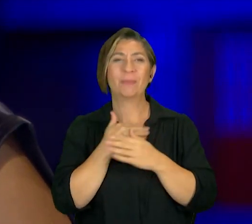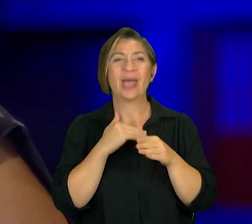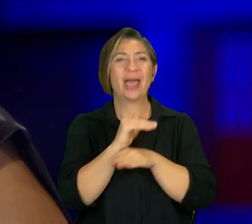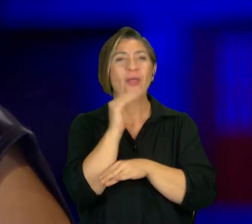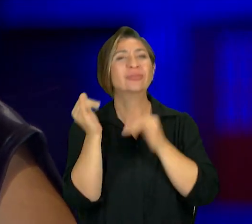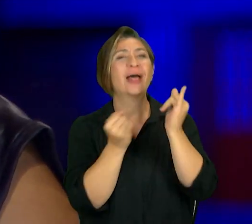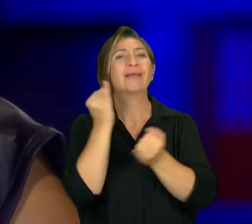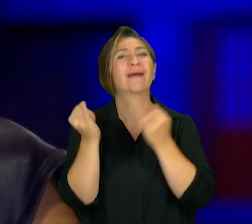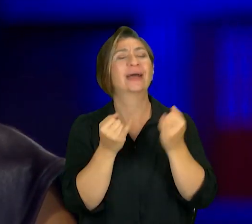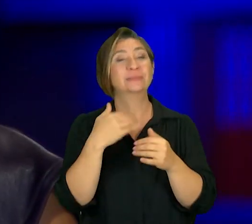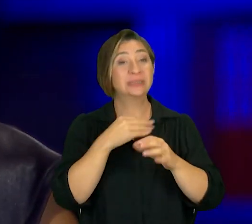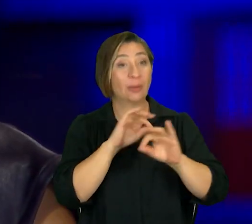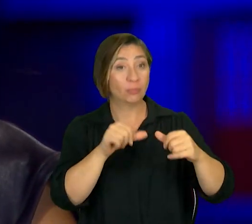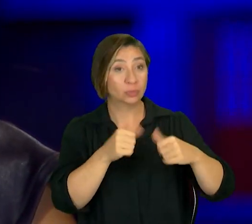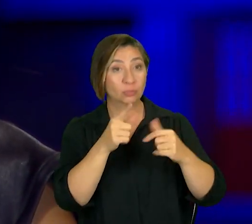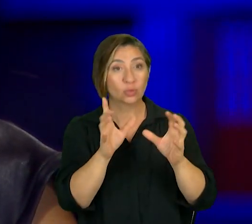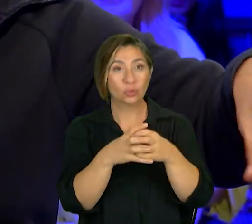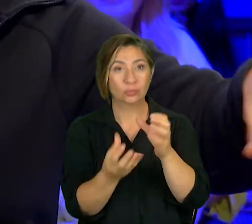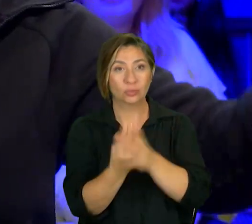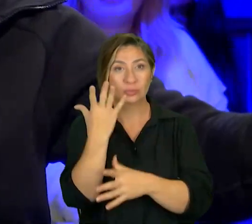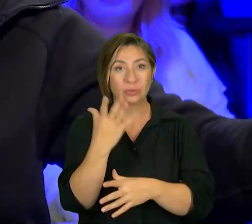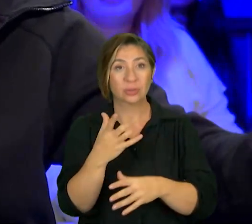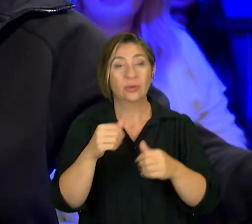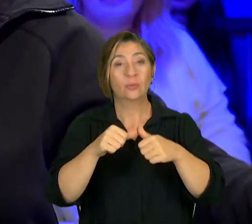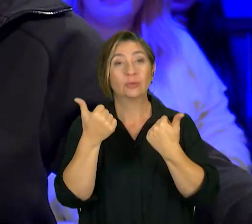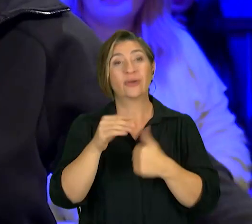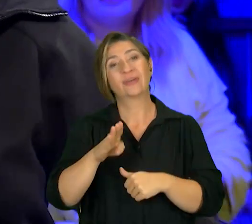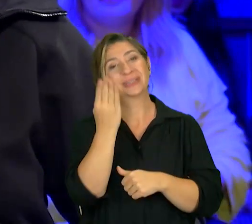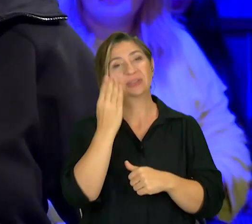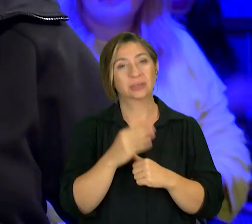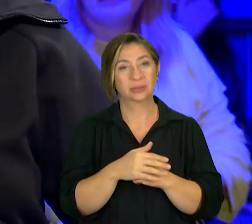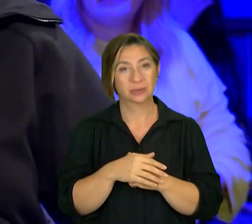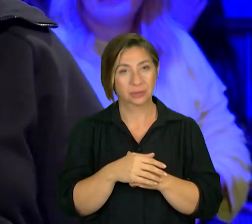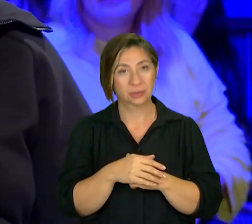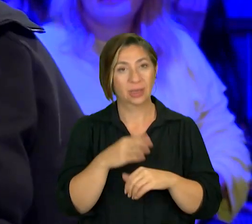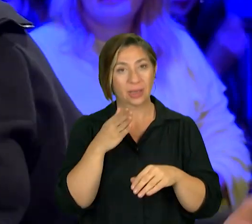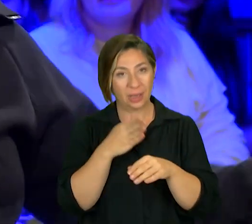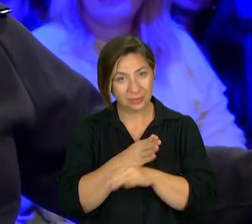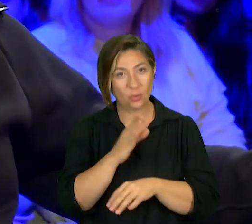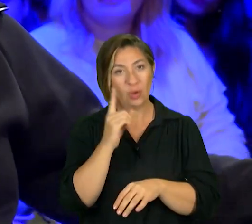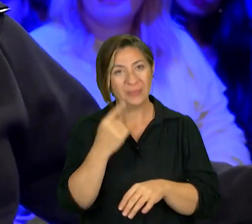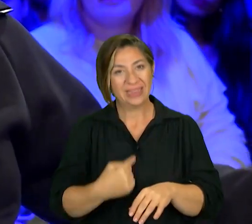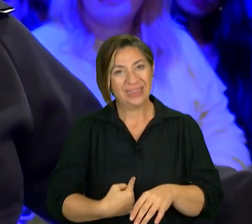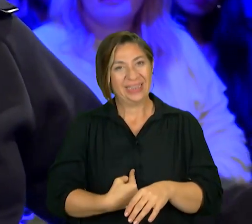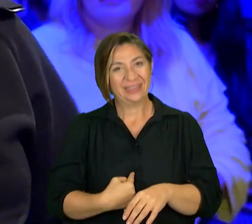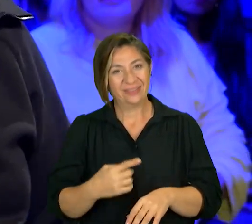hayatla dalga geçiyoruz. Tam boşanıyorduk, bu grup kuruldu. Ve boşanmaktan vazgeçtik. Hakikaten öyle bir niyetimiz bir